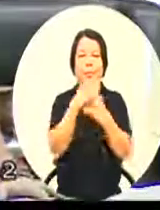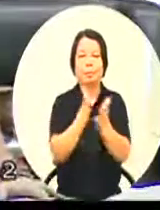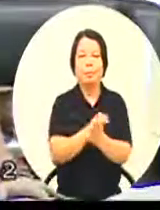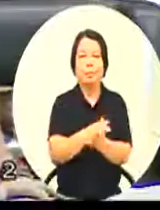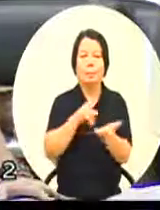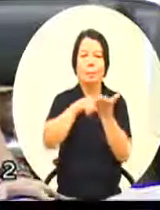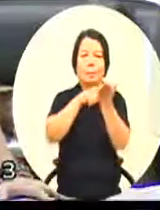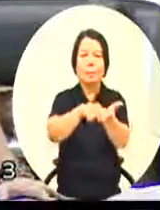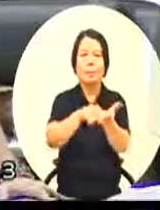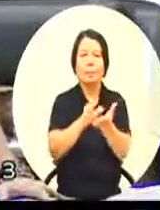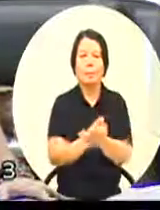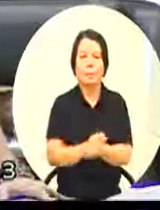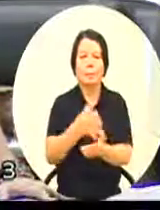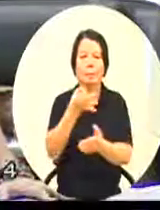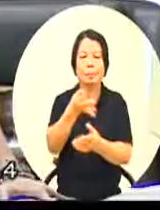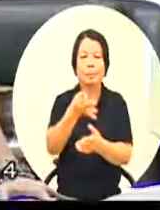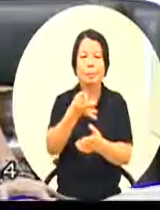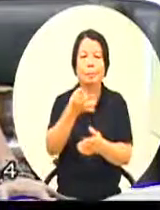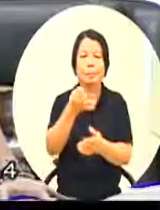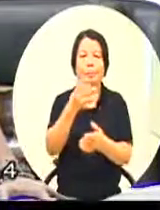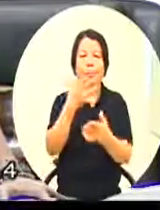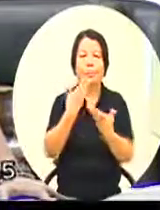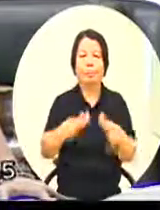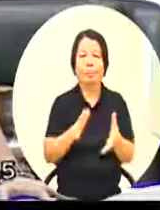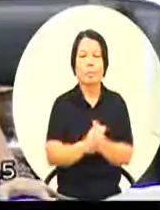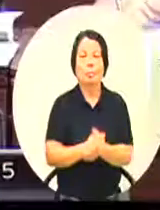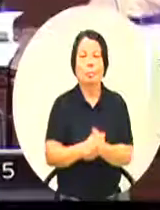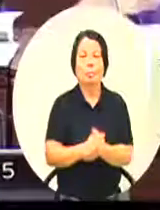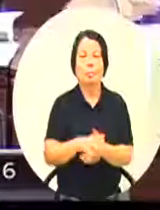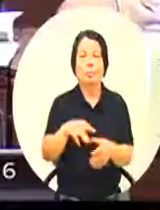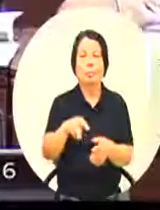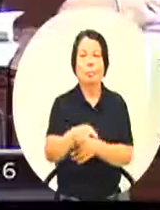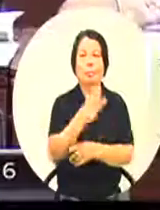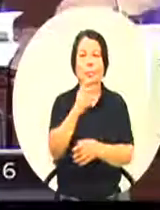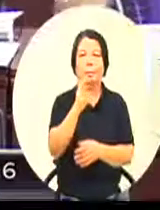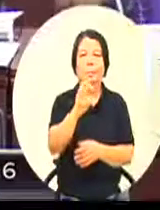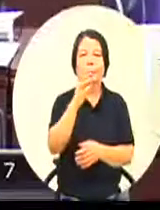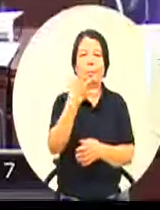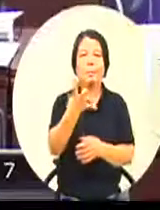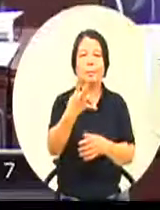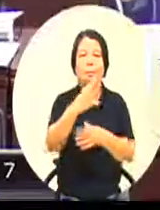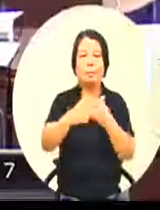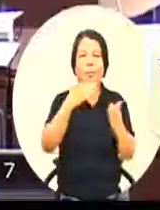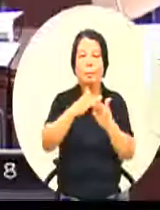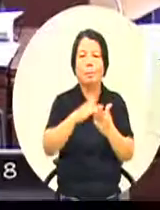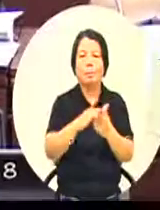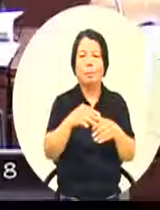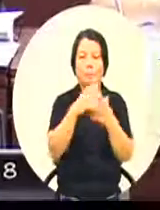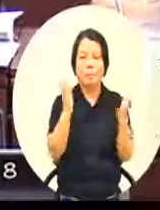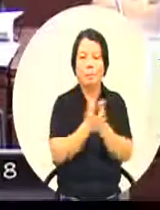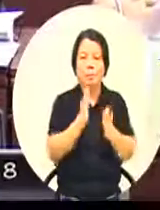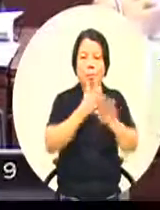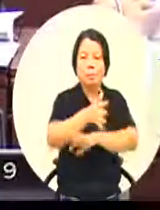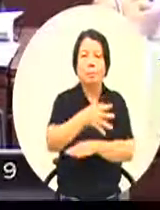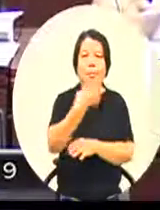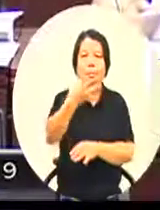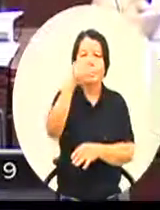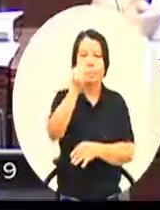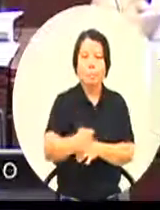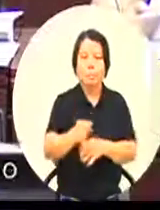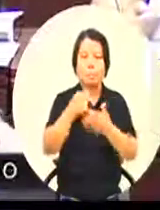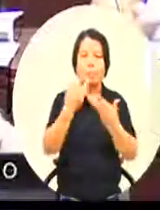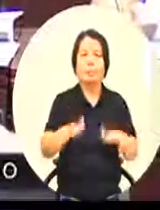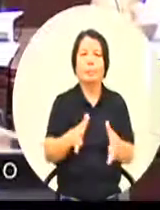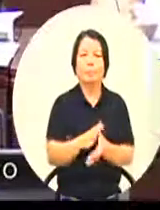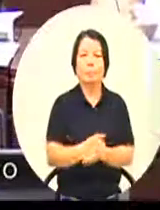去的金额是多少？ 334个学校呢，整体的金额大概要超过4亿多。